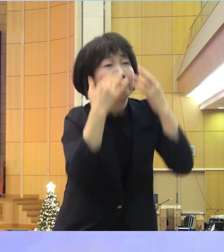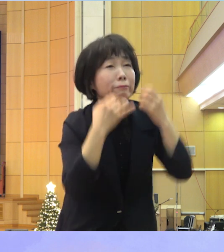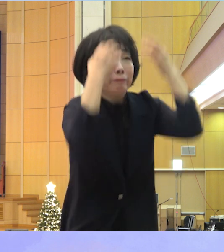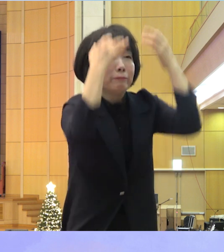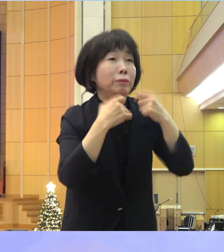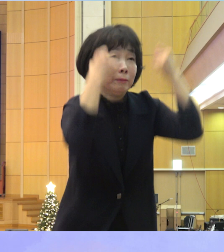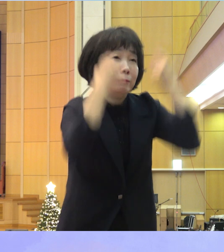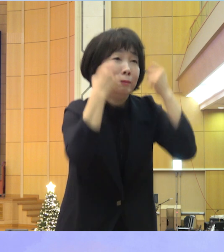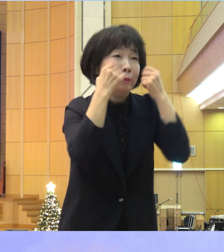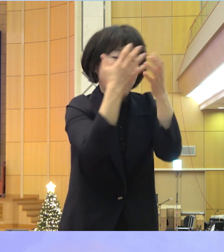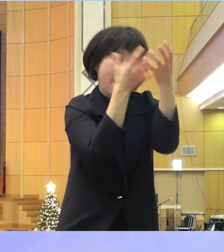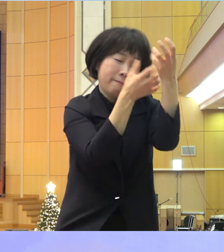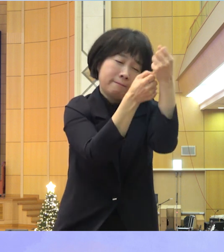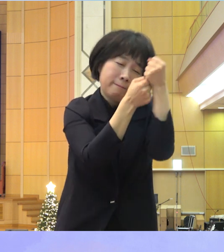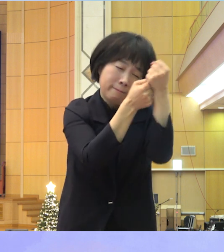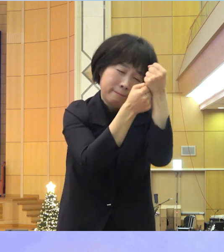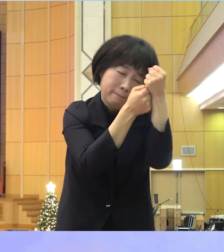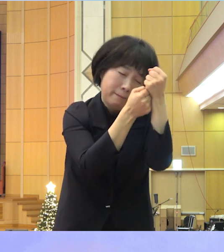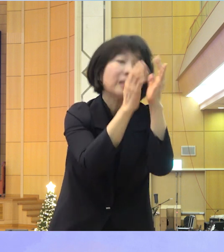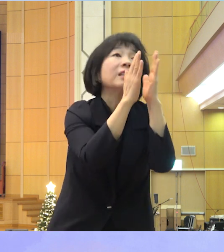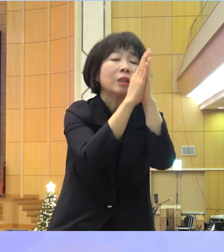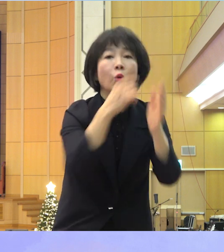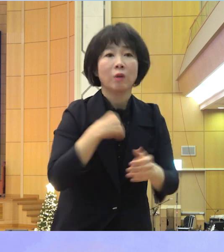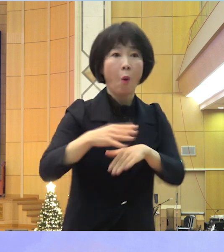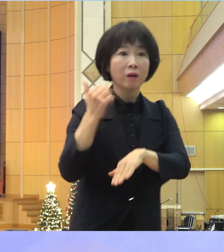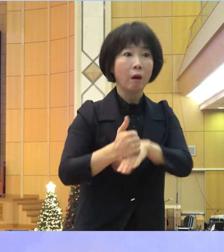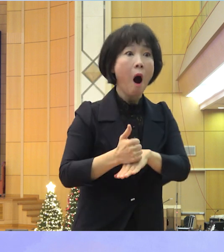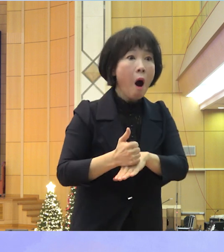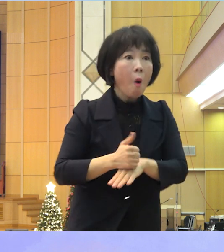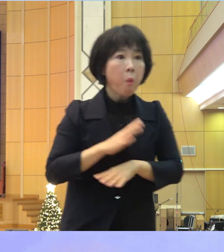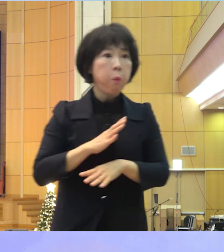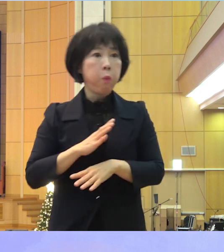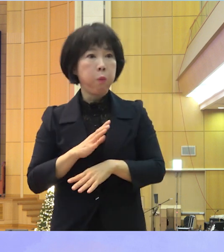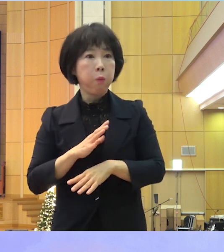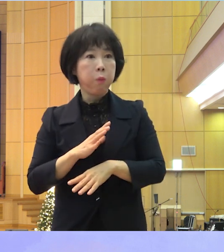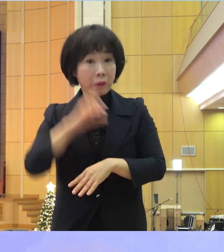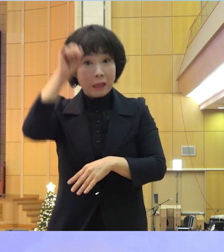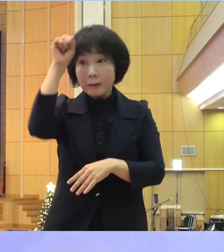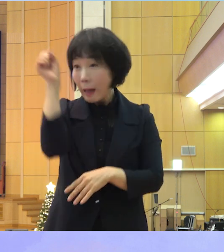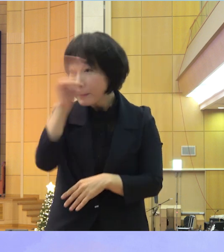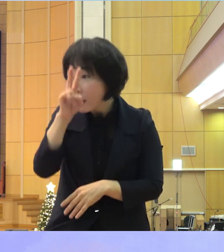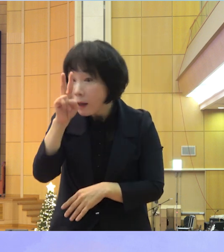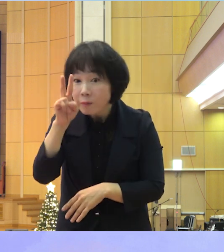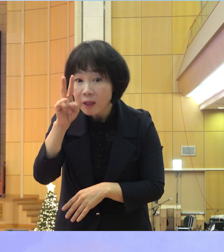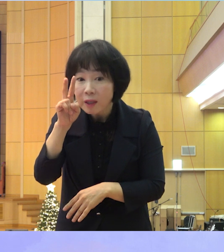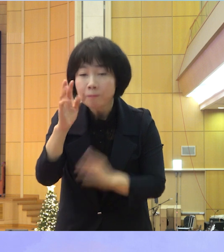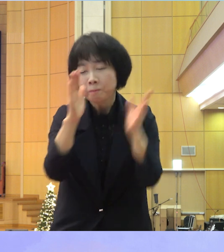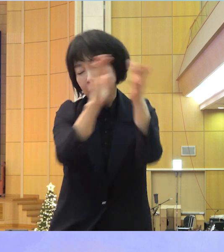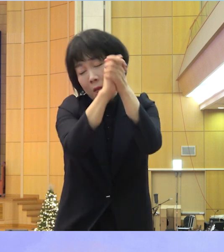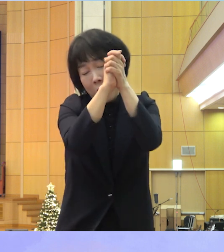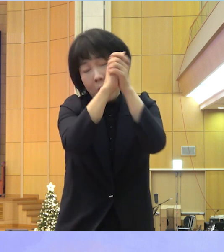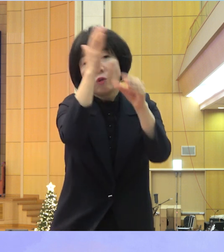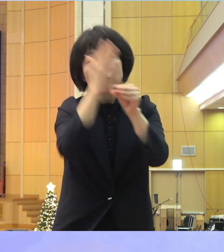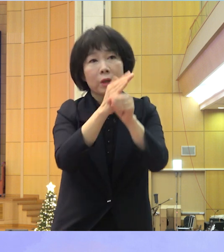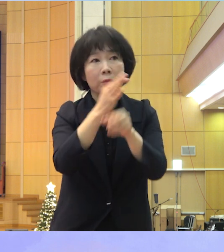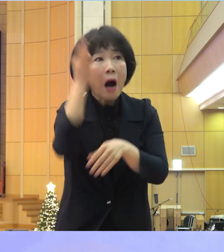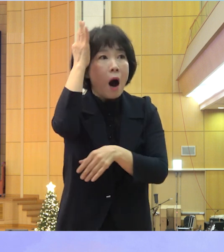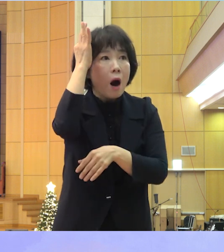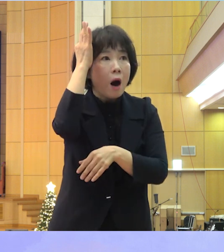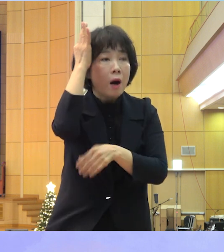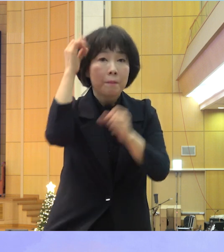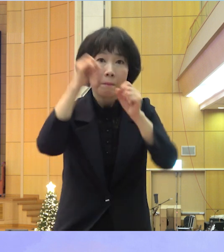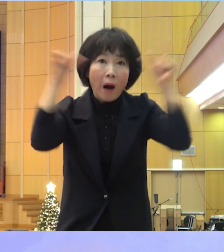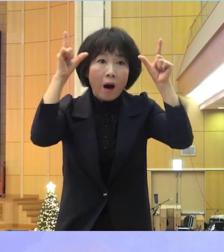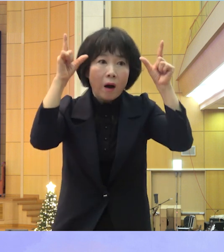기도하고 슬피 울면서 주님께 기도하고 간구했어요. 근데 기도하는 중에 깨달은 거예요.